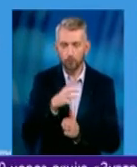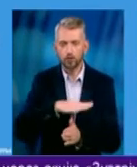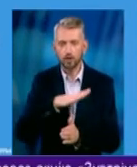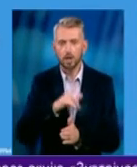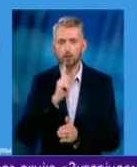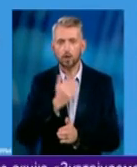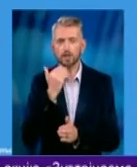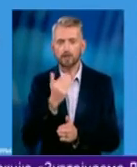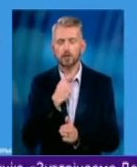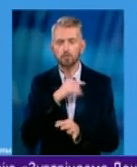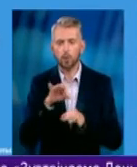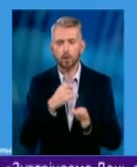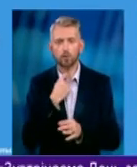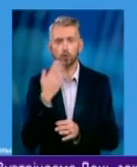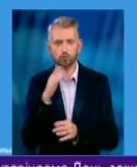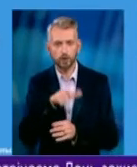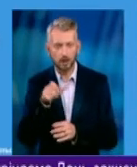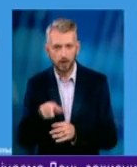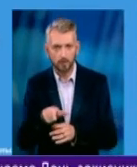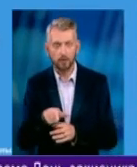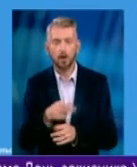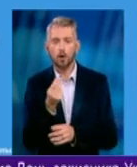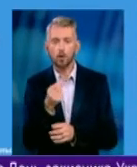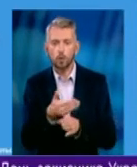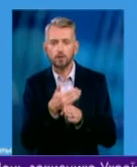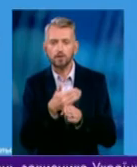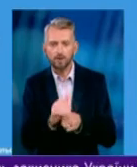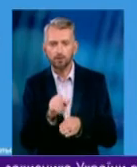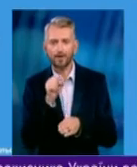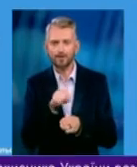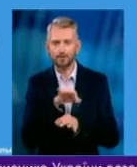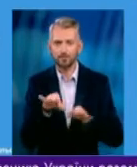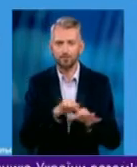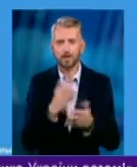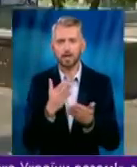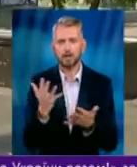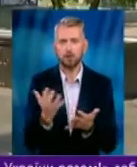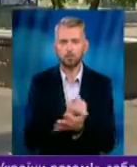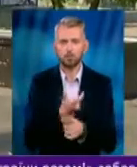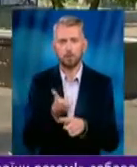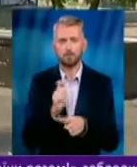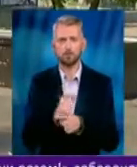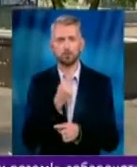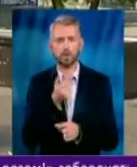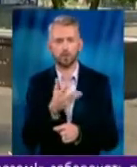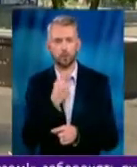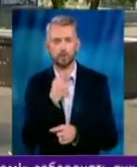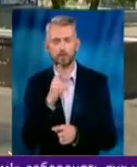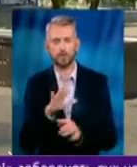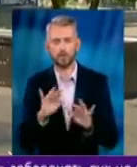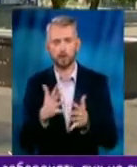проект проголосують кияни. Гроші виділять на ті з ідей, які наберуть найбільшу кількість голосів. Як, наприклад, трапилося